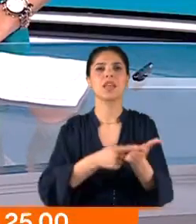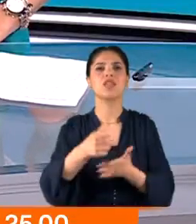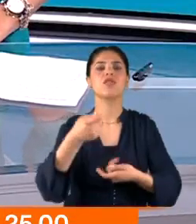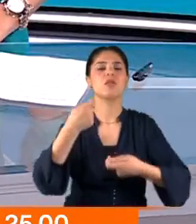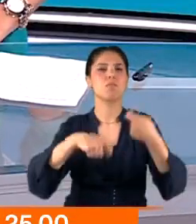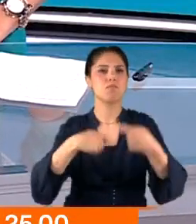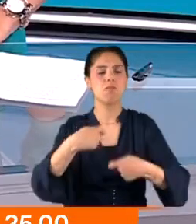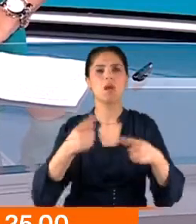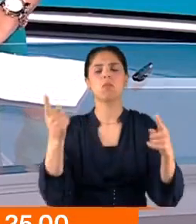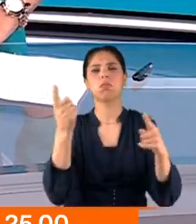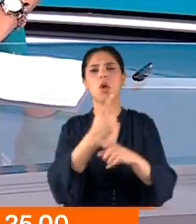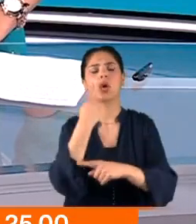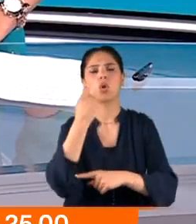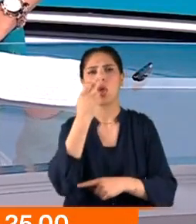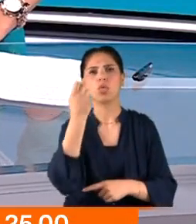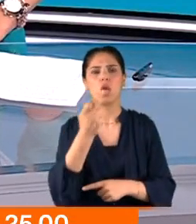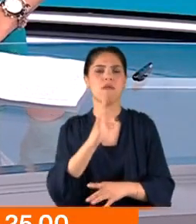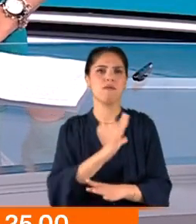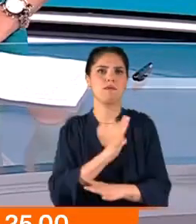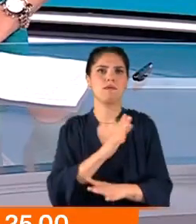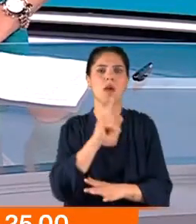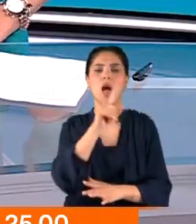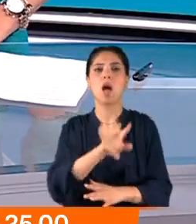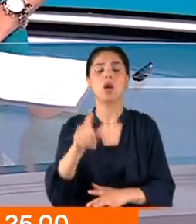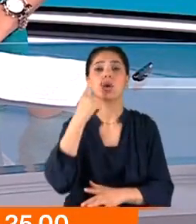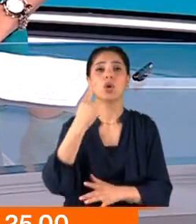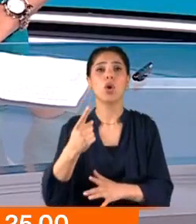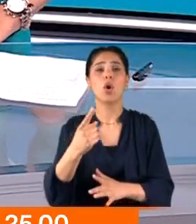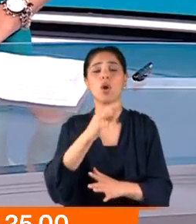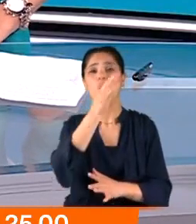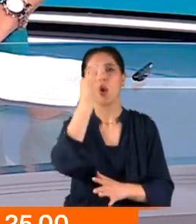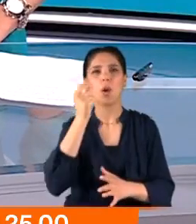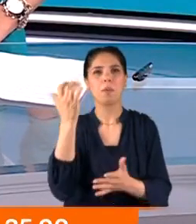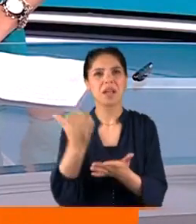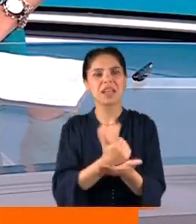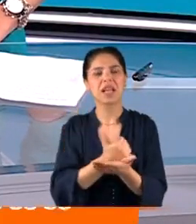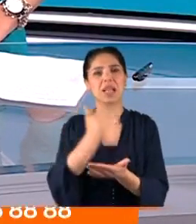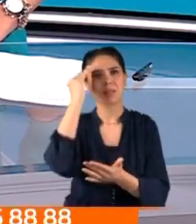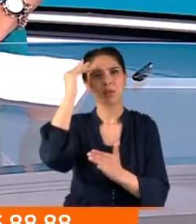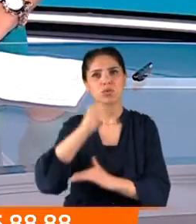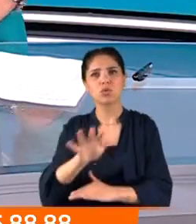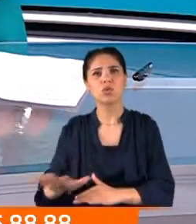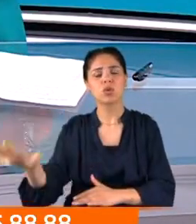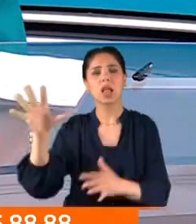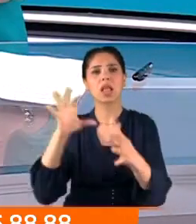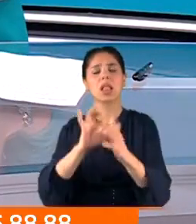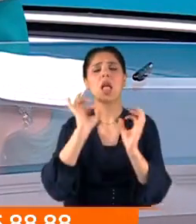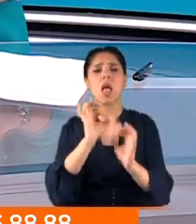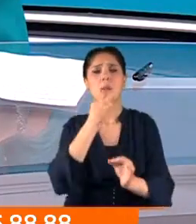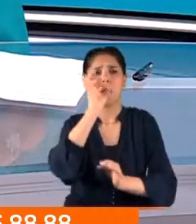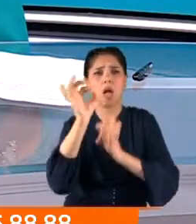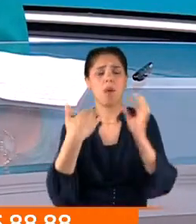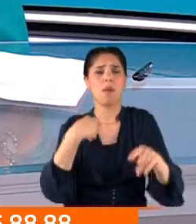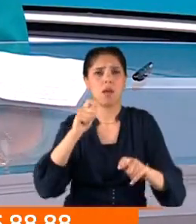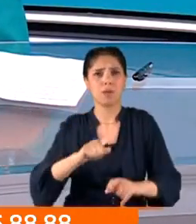Titan, Çiftlik Bank ve daha onlarcası saadet zincirleri üzerinden kurulan kolay para kazanma tuzağına düşenlere dair sürekli haberler